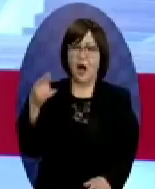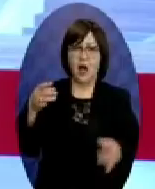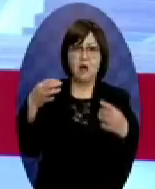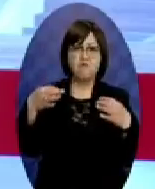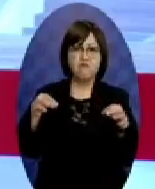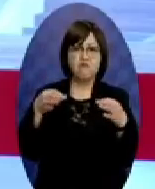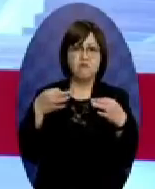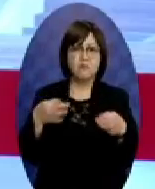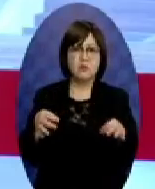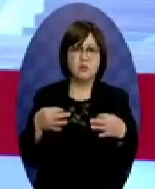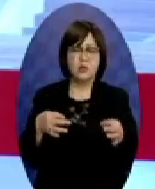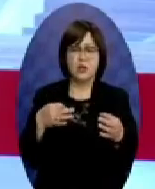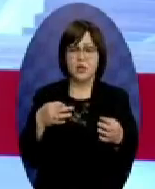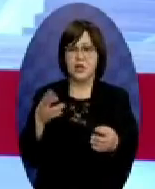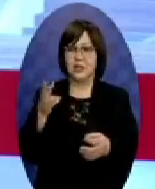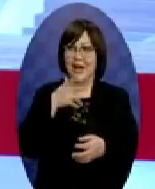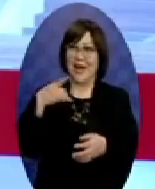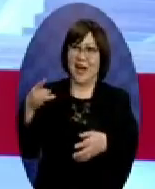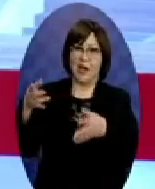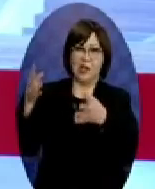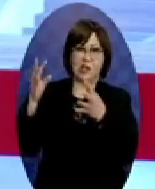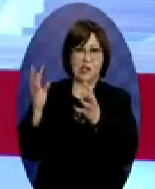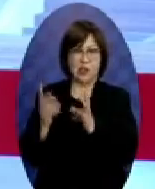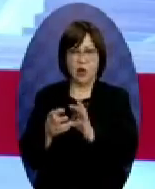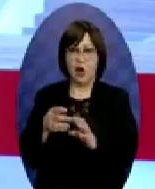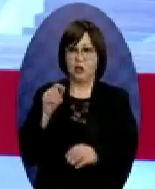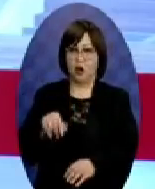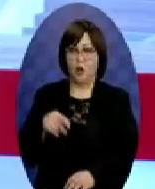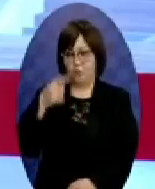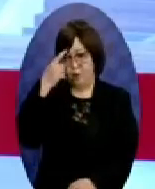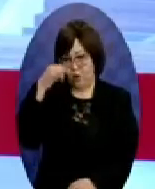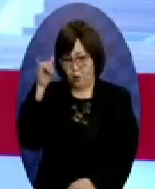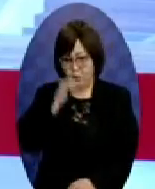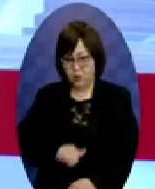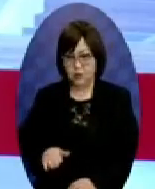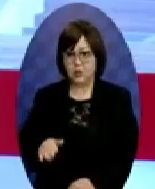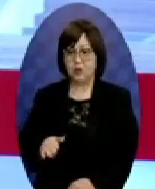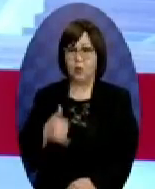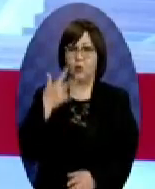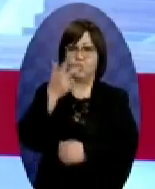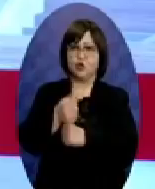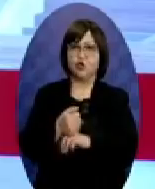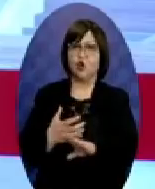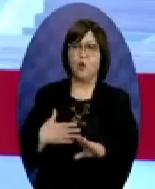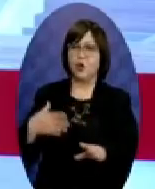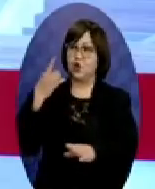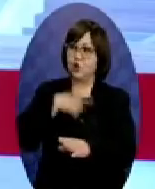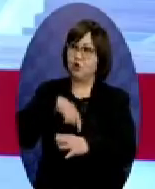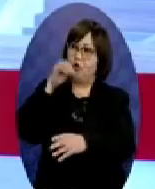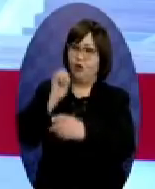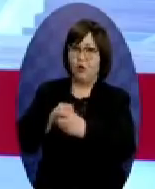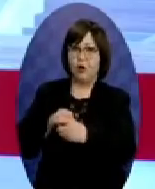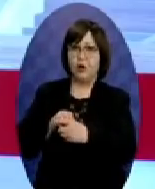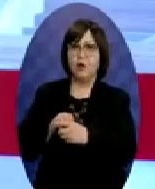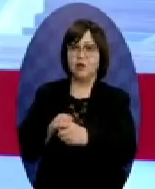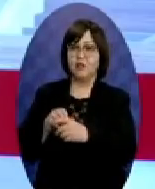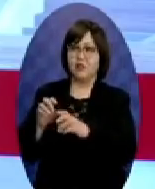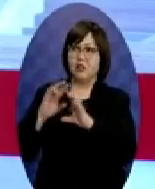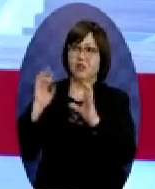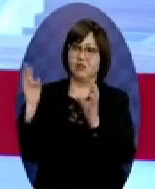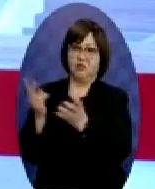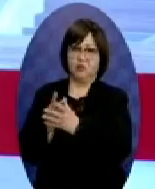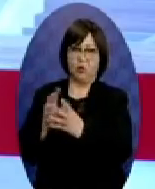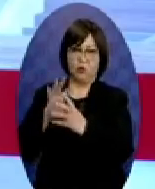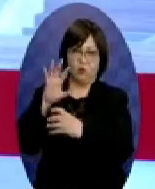юм. Тиймээс уур амьсгалын өөрчлөлтийн эсрэг Парисын хэлцээрт Монгол Улс 3 жилийн өмнө нэгдэж соёрхон баталсан. Энэ хэлцээр ирэх